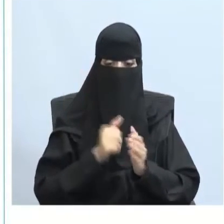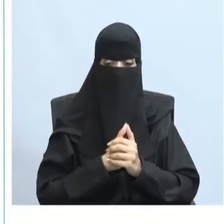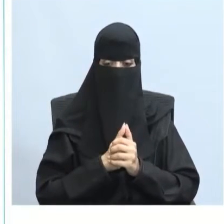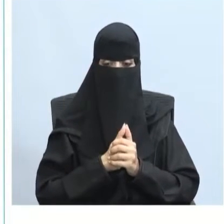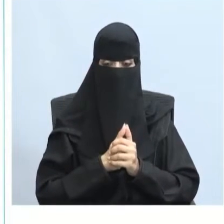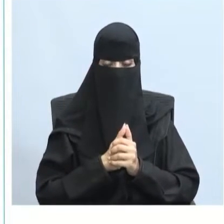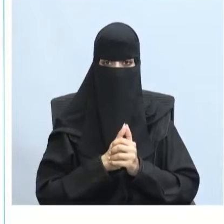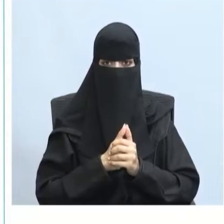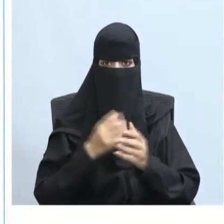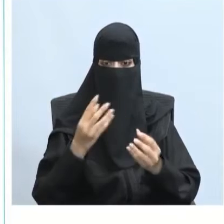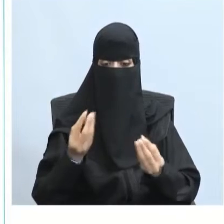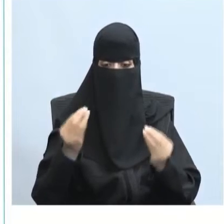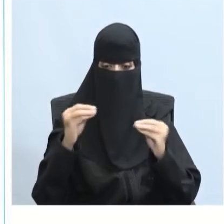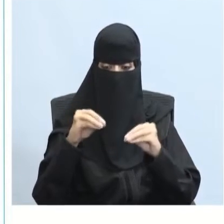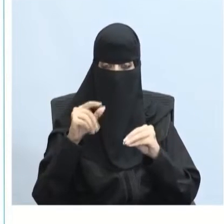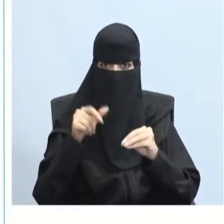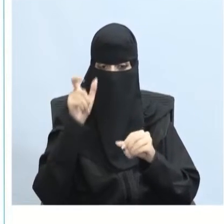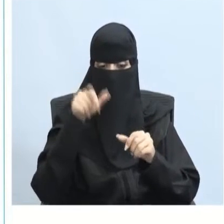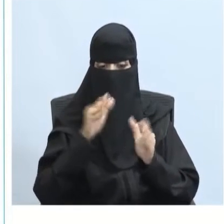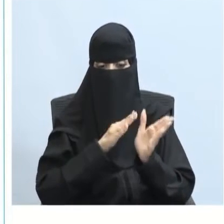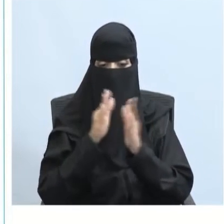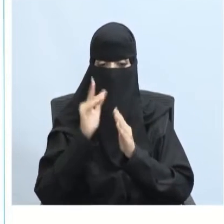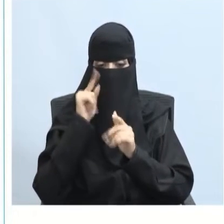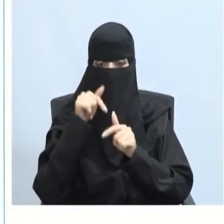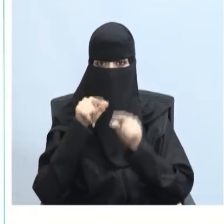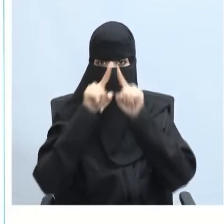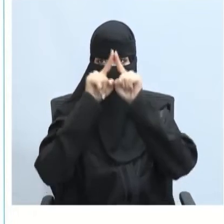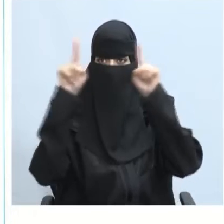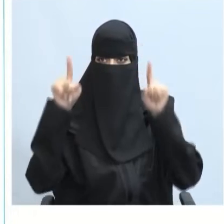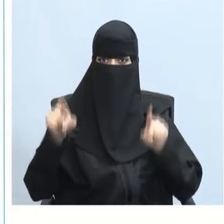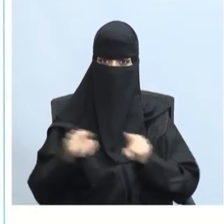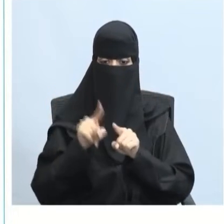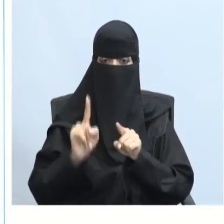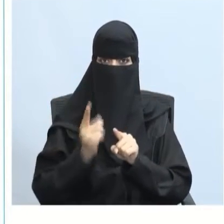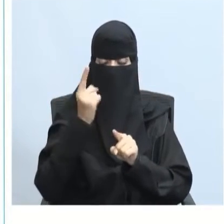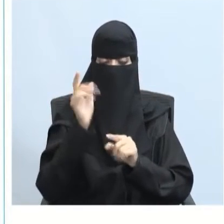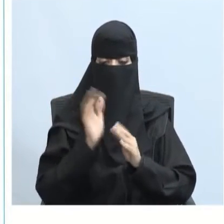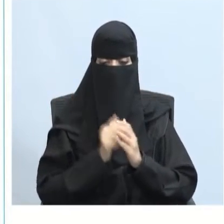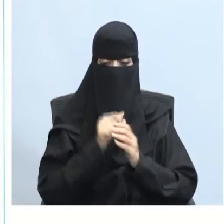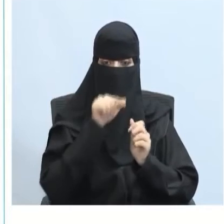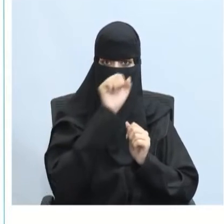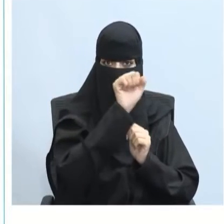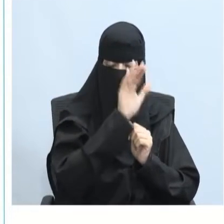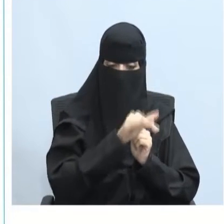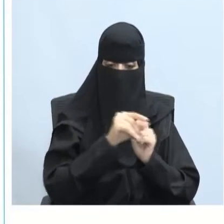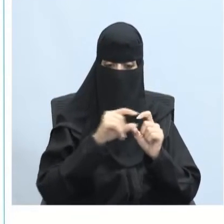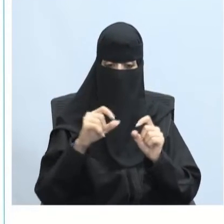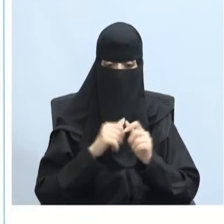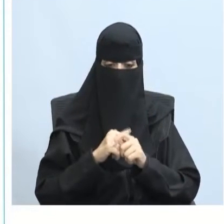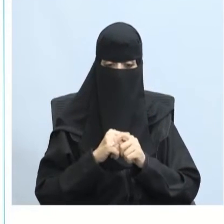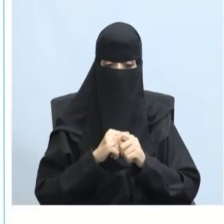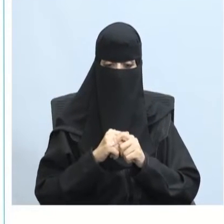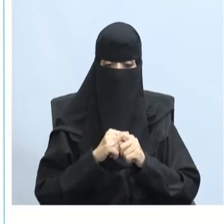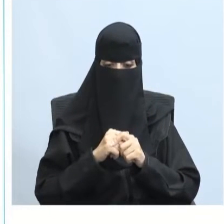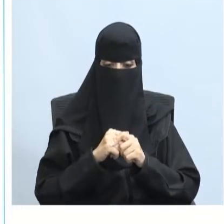بروجكت اضافه ادوار المعارف تطبيق هذه الواجهه الرئيسيه خصائص